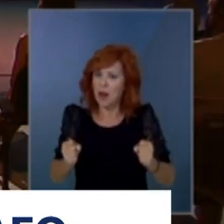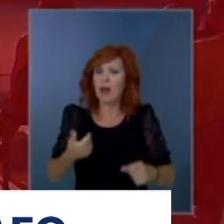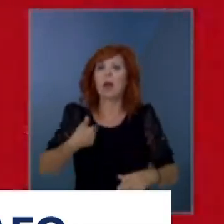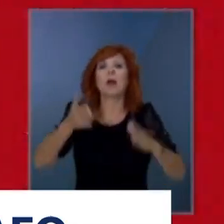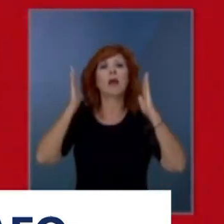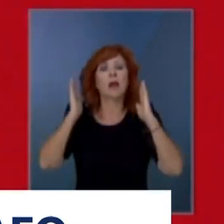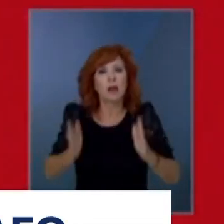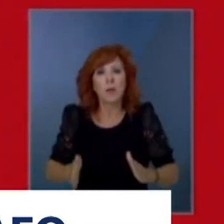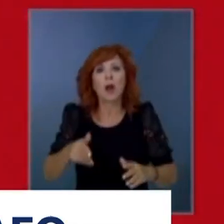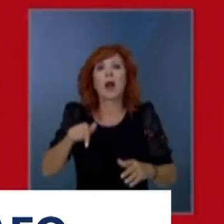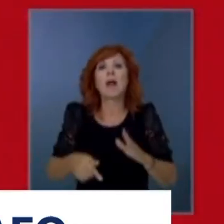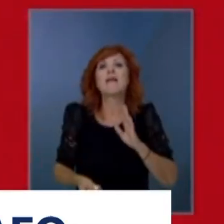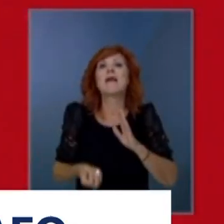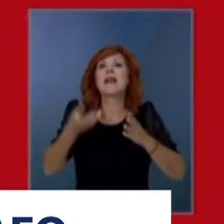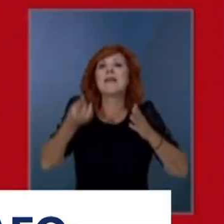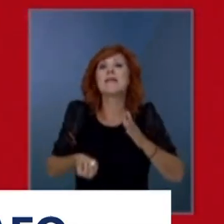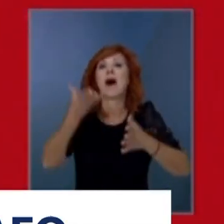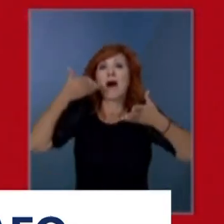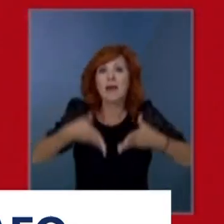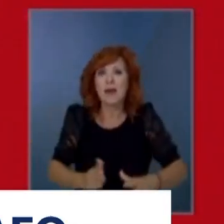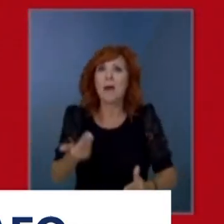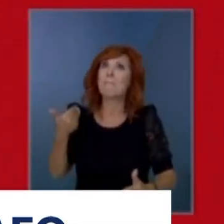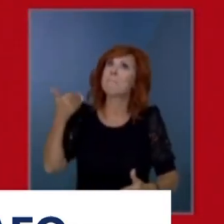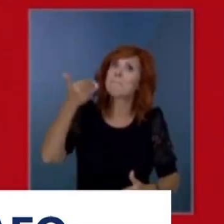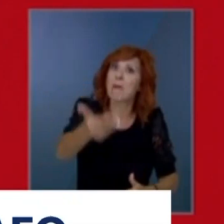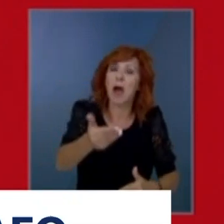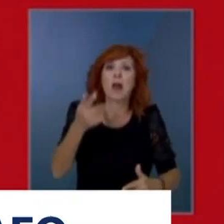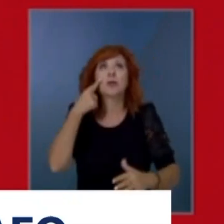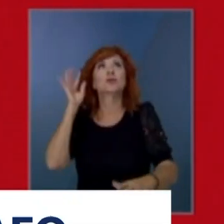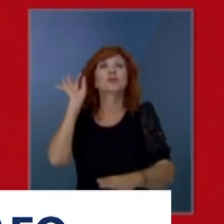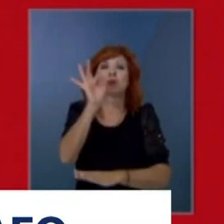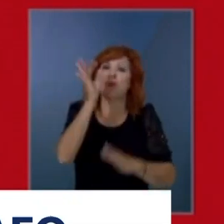και προοπτική η νέα γενιά αυτού του τόπου.